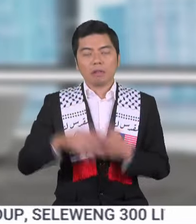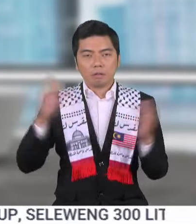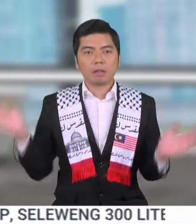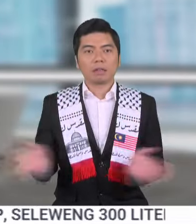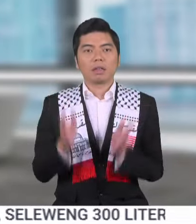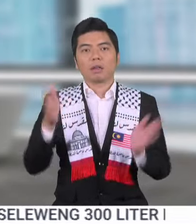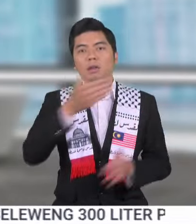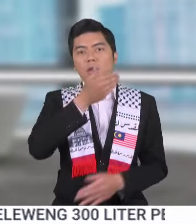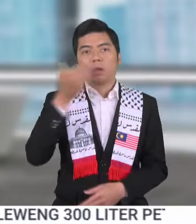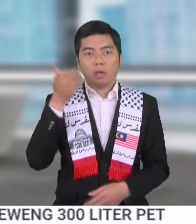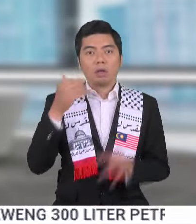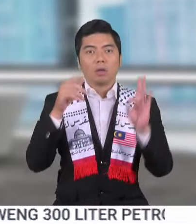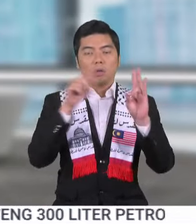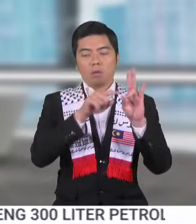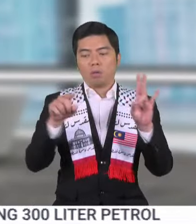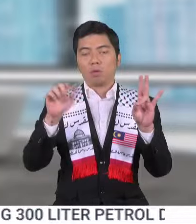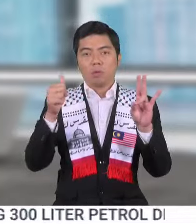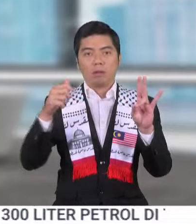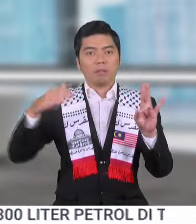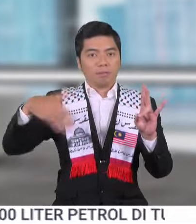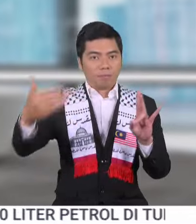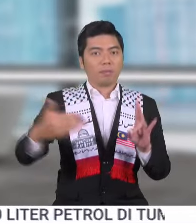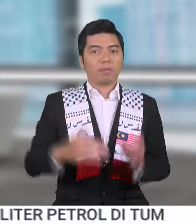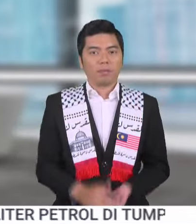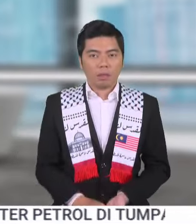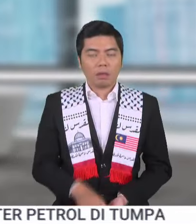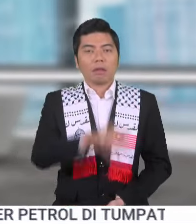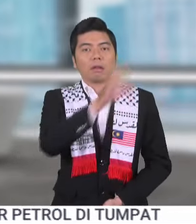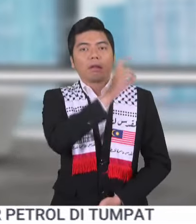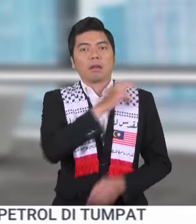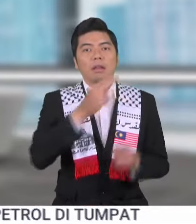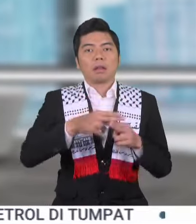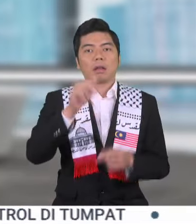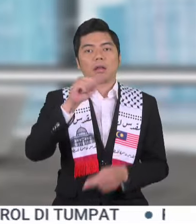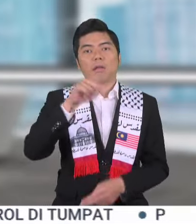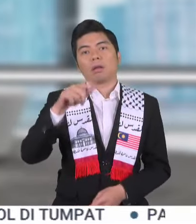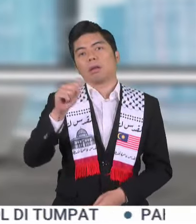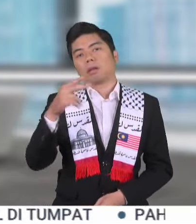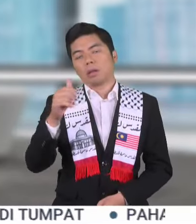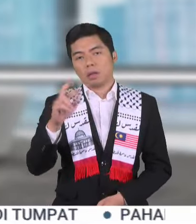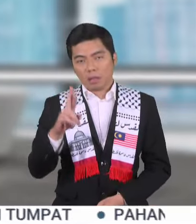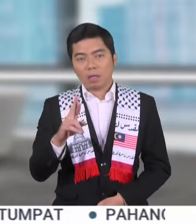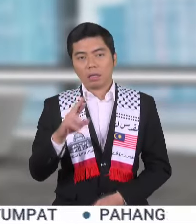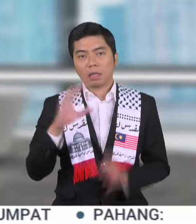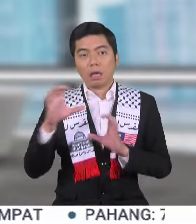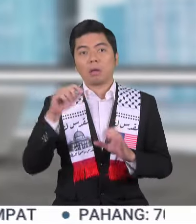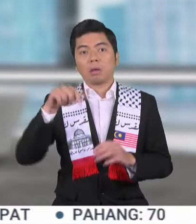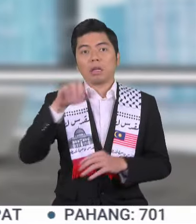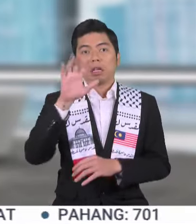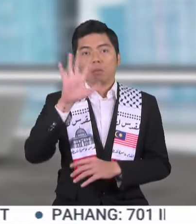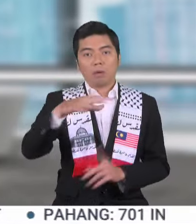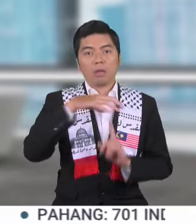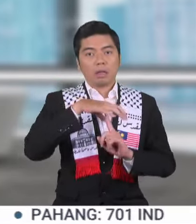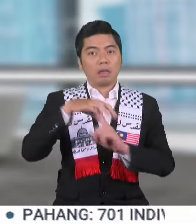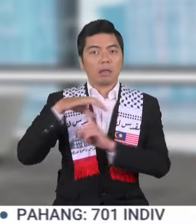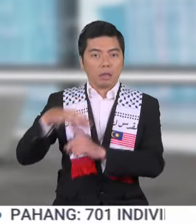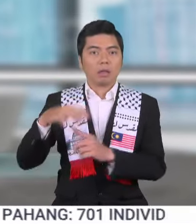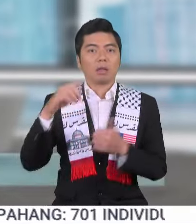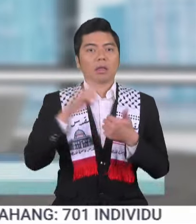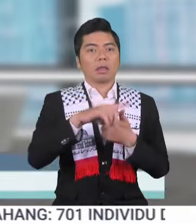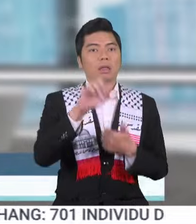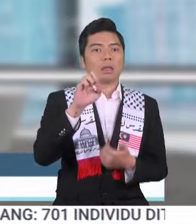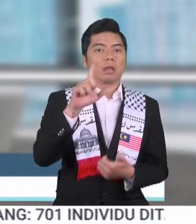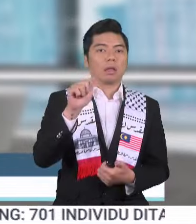yang bermula 7 Hingga 10 Mac ini pengarahnya Nor Aza Abdul Hamid berkata melibatkan lima Pasar Tani iaitu